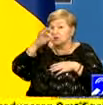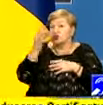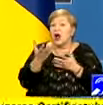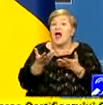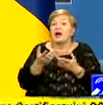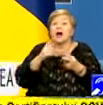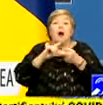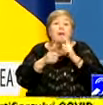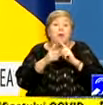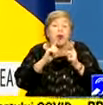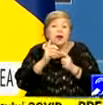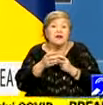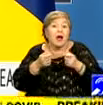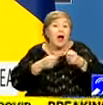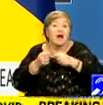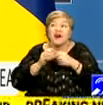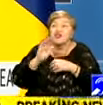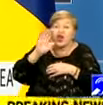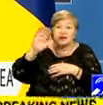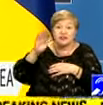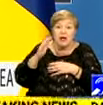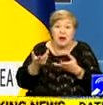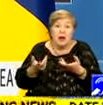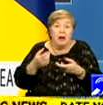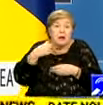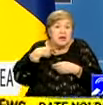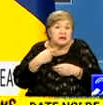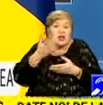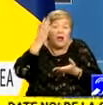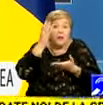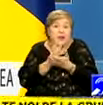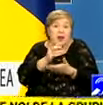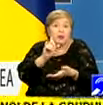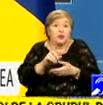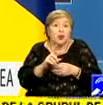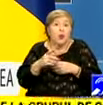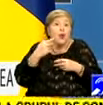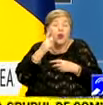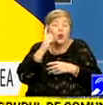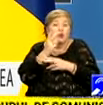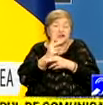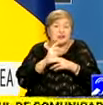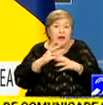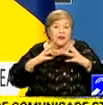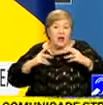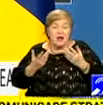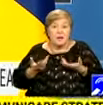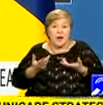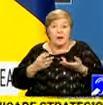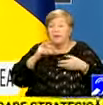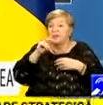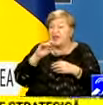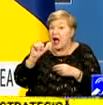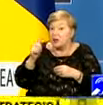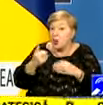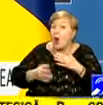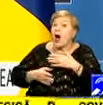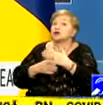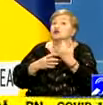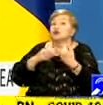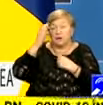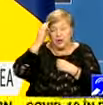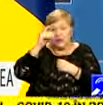politica externă este un principiu fundamental al suveranității, iar NATO sprijină ferm acest